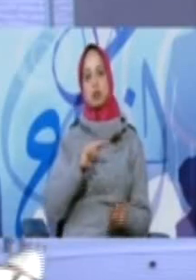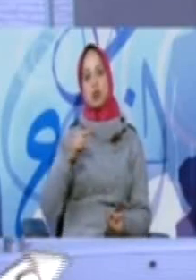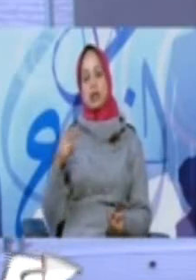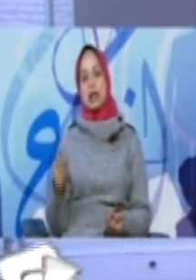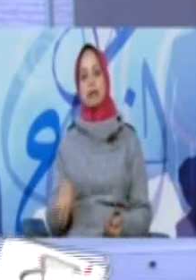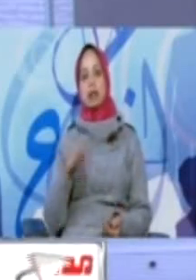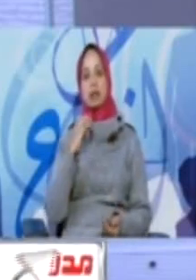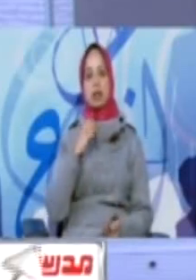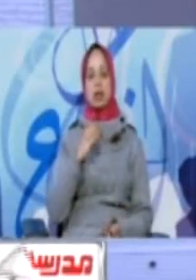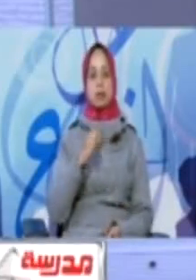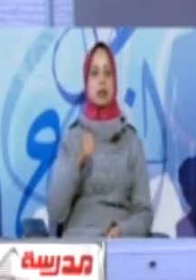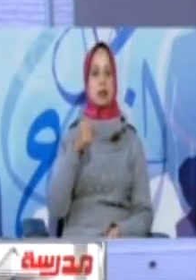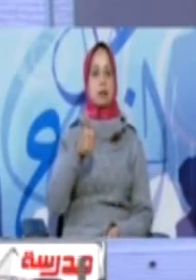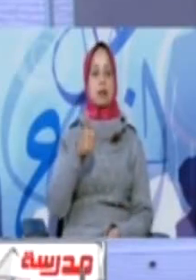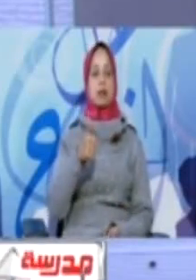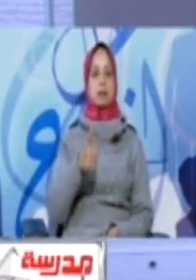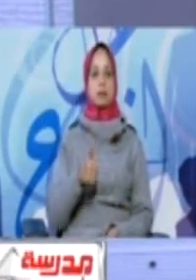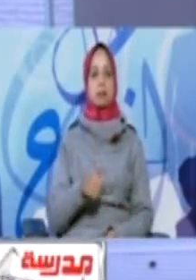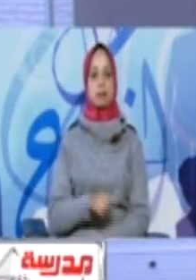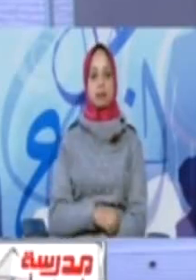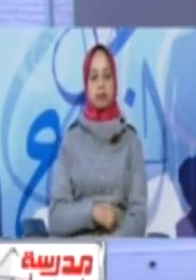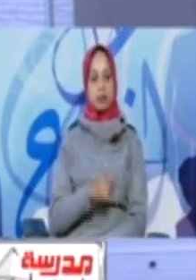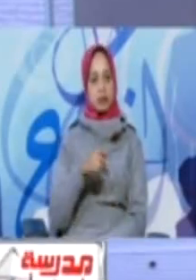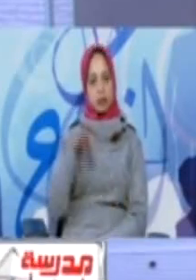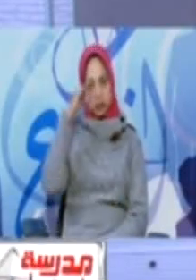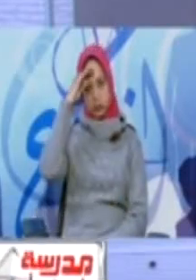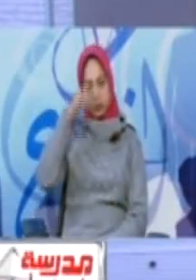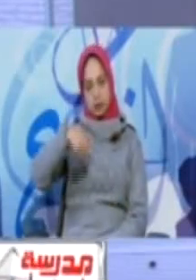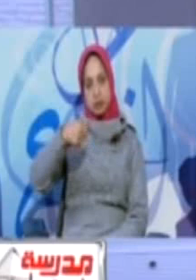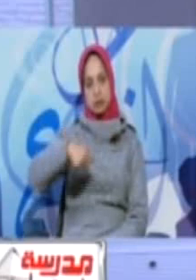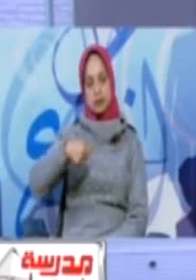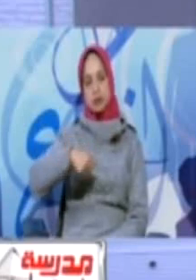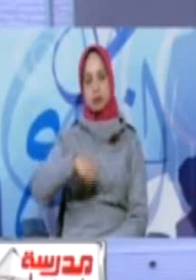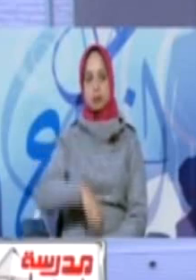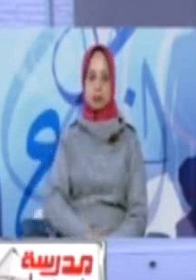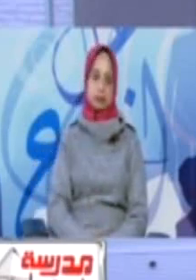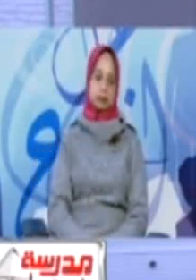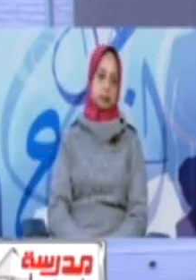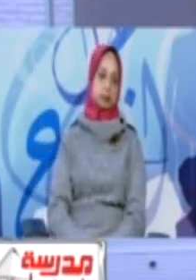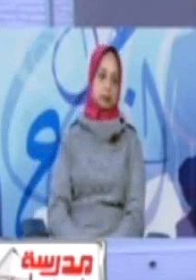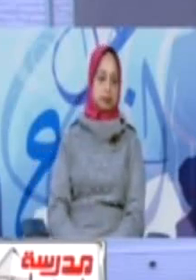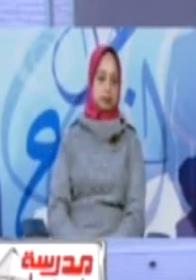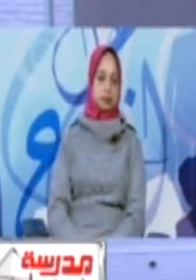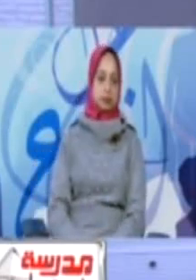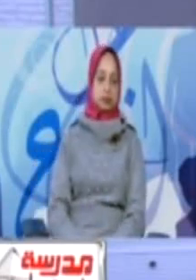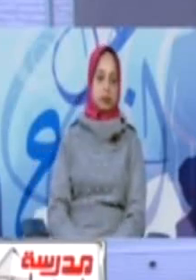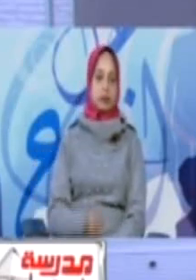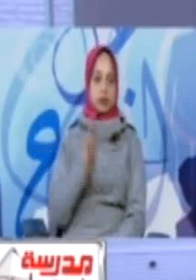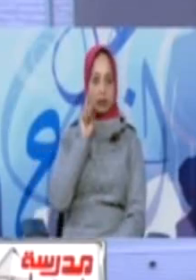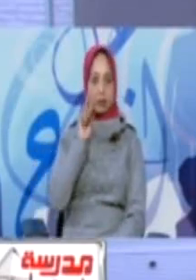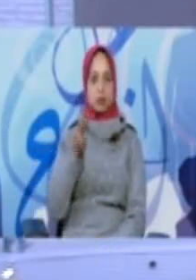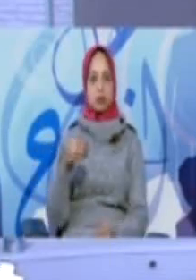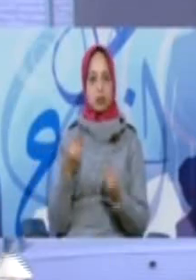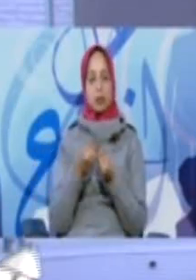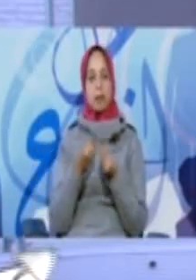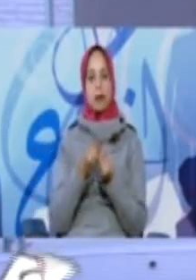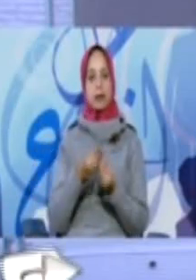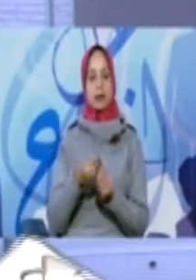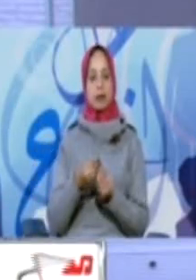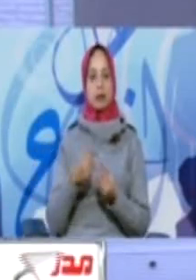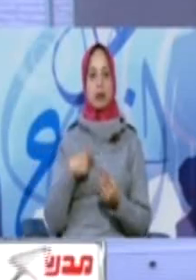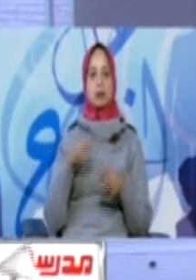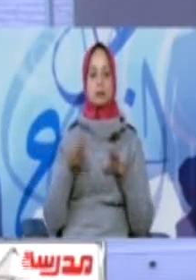الإجابات برضه النموذجية، ولو عايز أي حاجة أحطها عليه، خلاص؟ شكرا يا مستر. العفو يا حبيبي، مع ألف سلامة. طيب نشوف برضه مع بعض، إحنا في انتظار